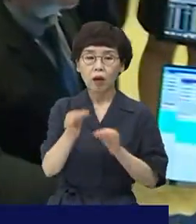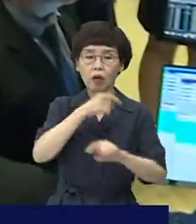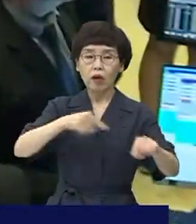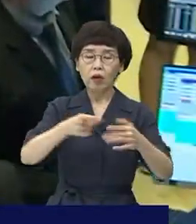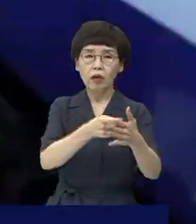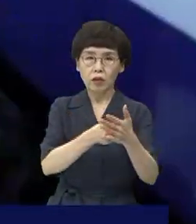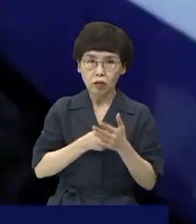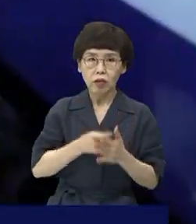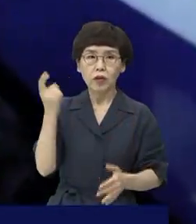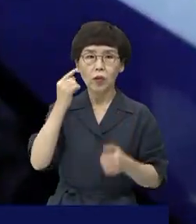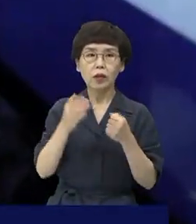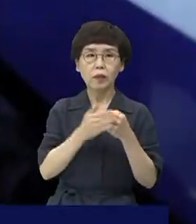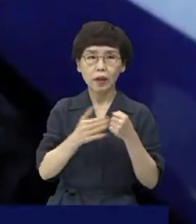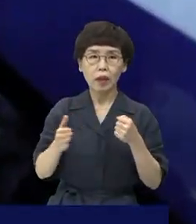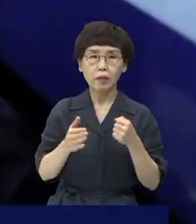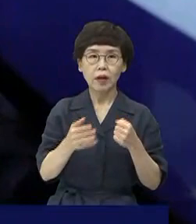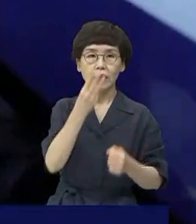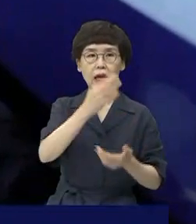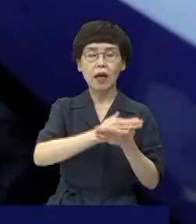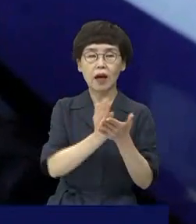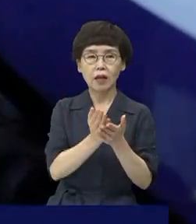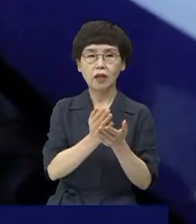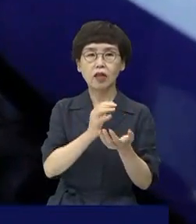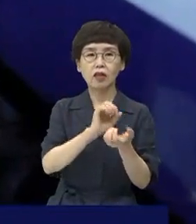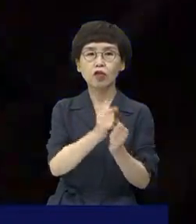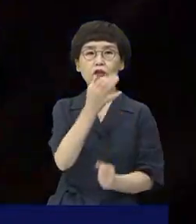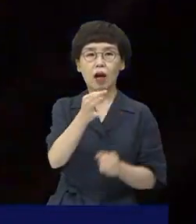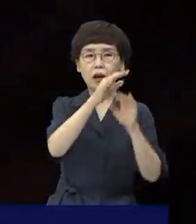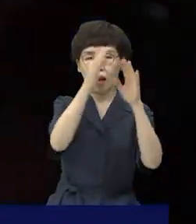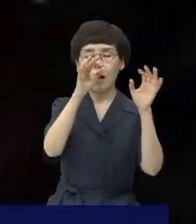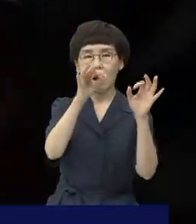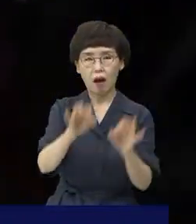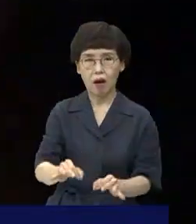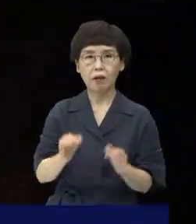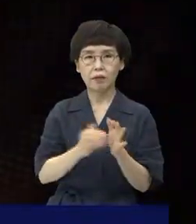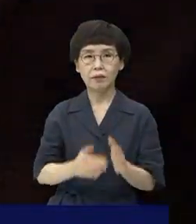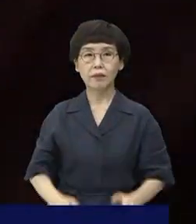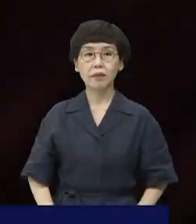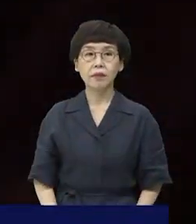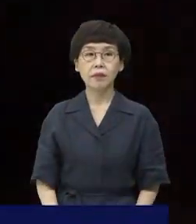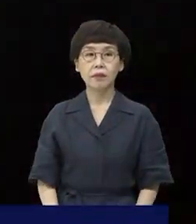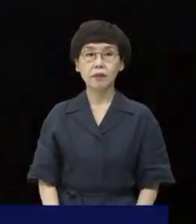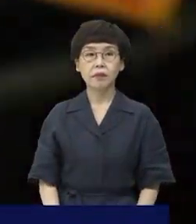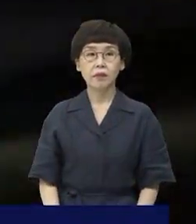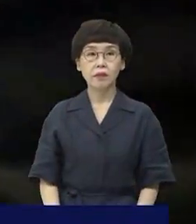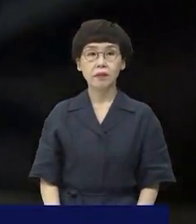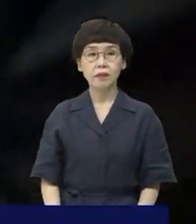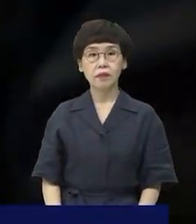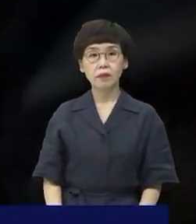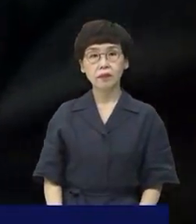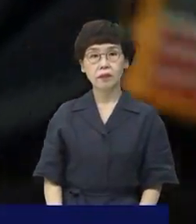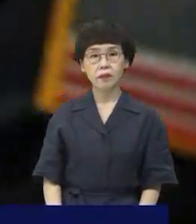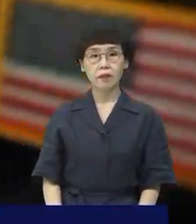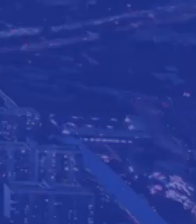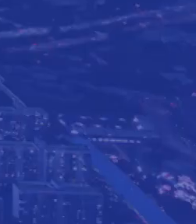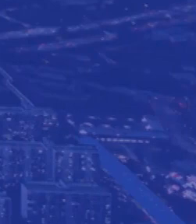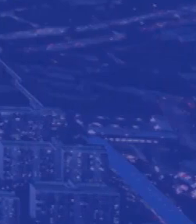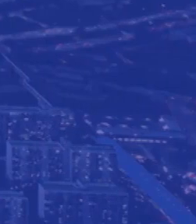다우, S&P, 나스닥 지수 모두 하락세로 거래를 마쳤습니다. SBS 김수영입니다.